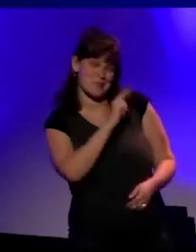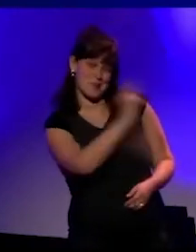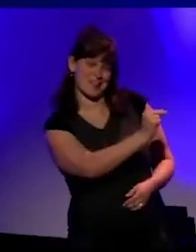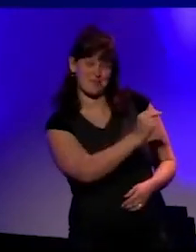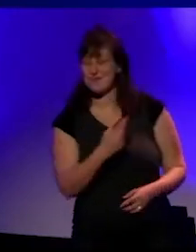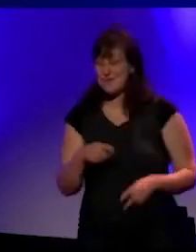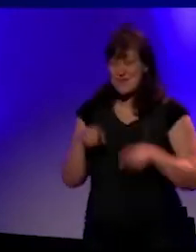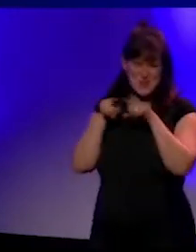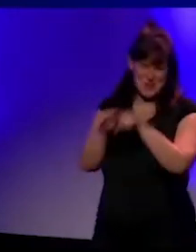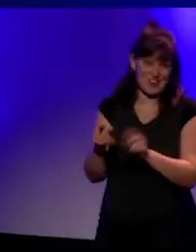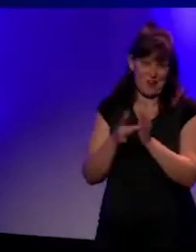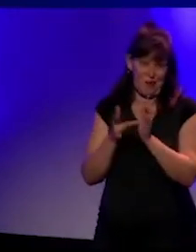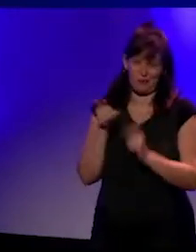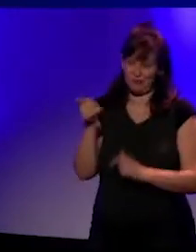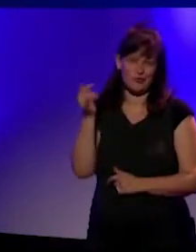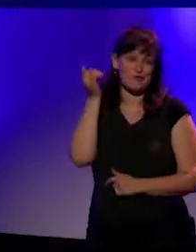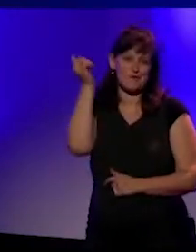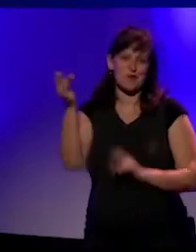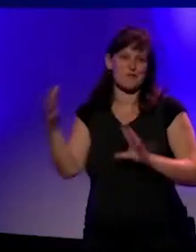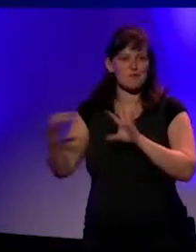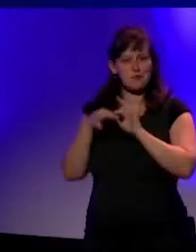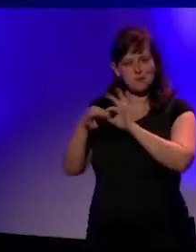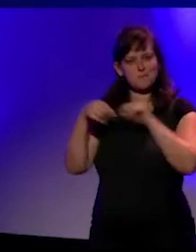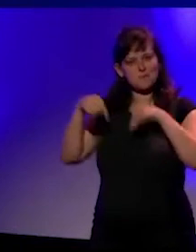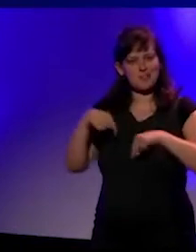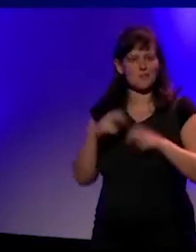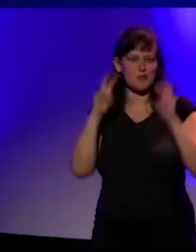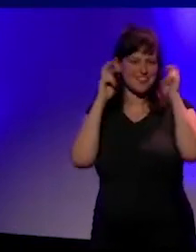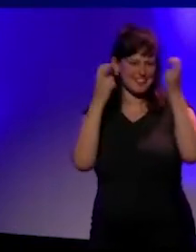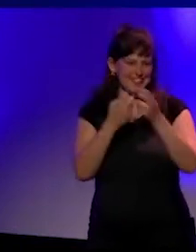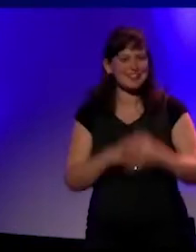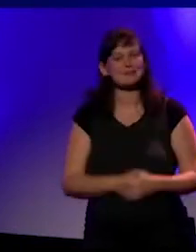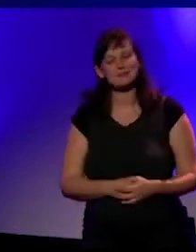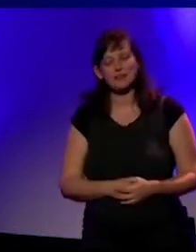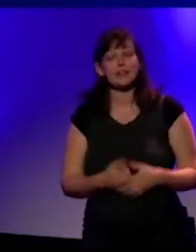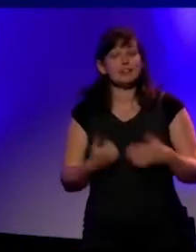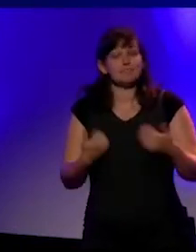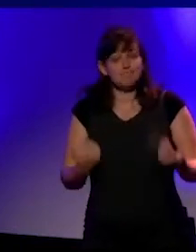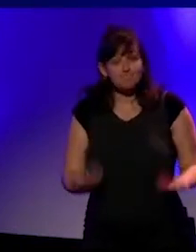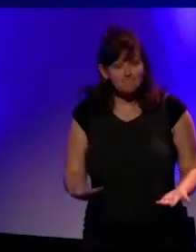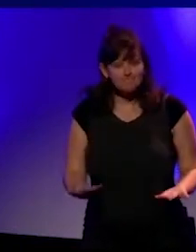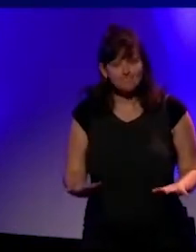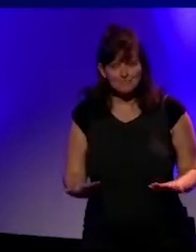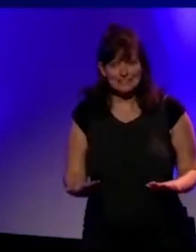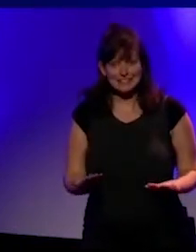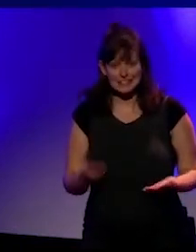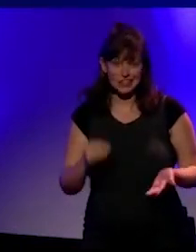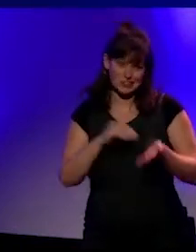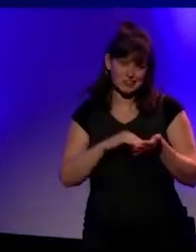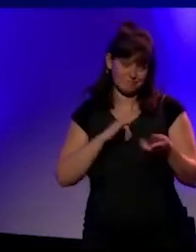want hij blijft natuurlijk verbonden aan deze universiteit. En dan rest mij die opdracht